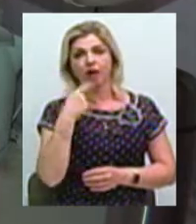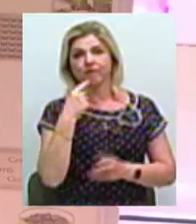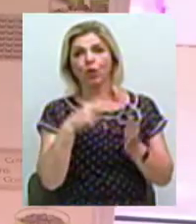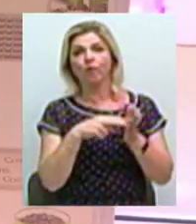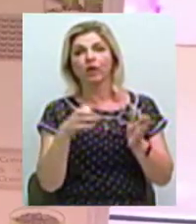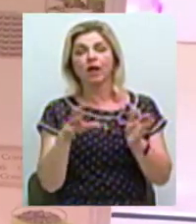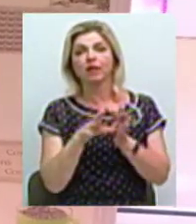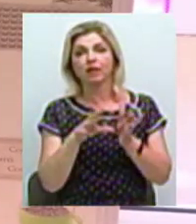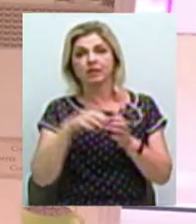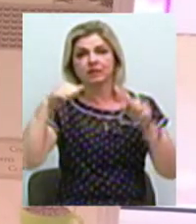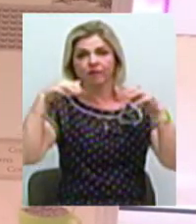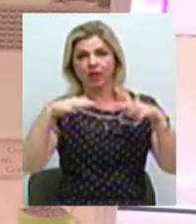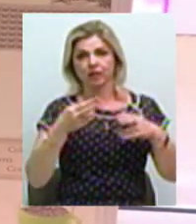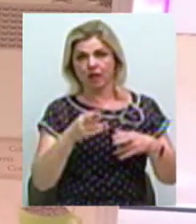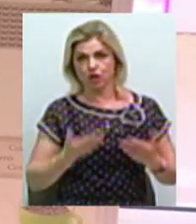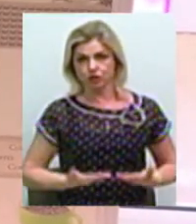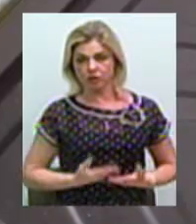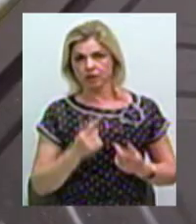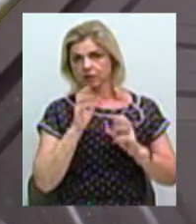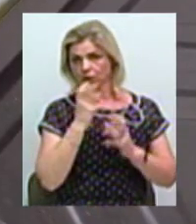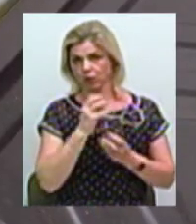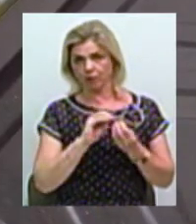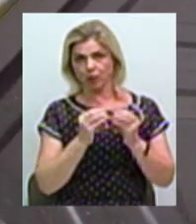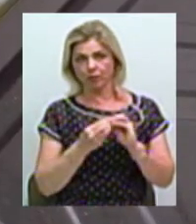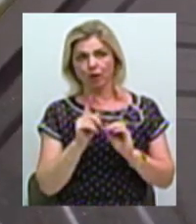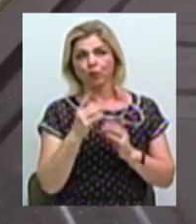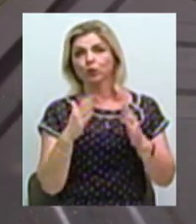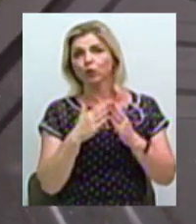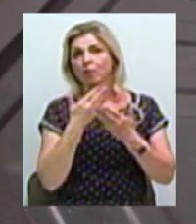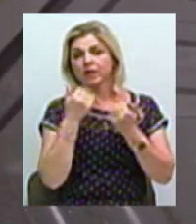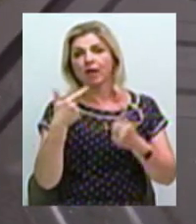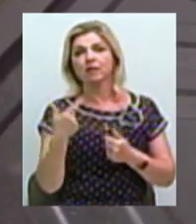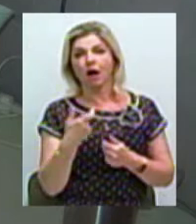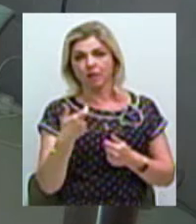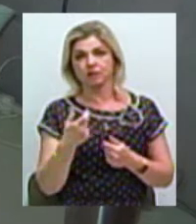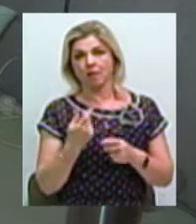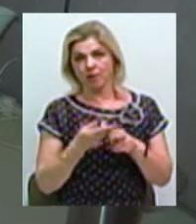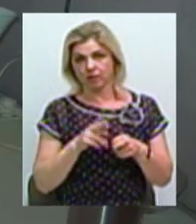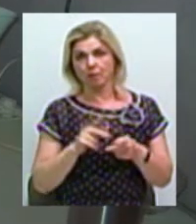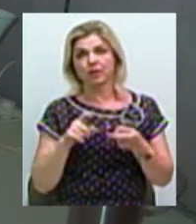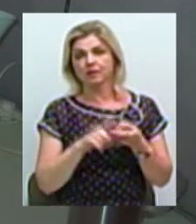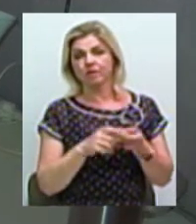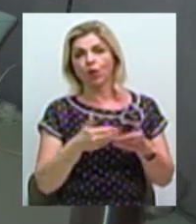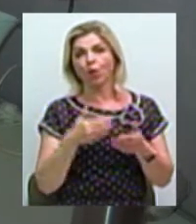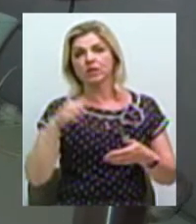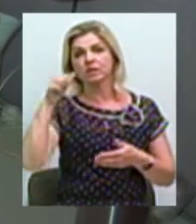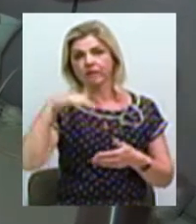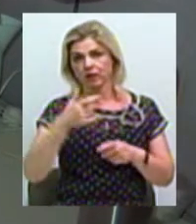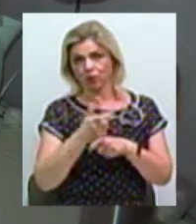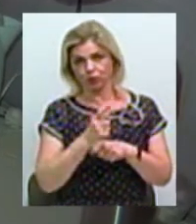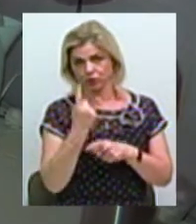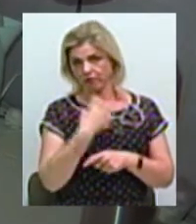відключення електропостачання для мешканців – серйозна проблема, адже у будинку немає газопостачання, тому залежність людей від електроенергії дуже